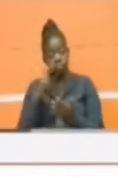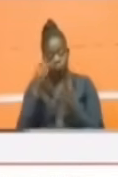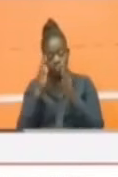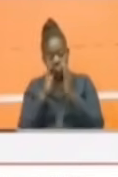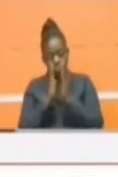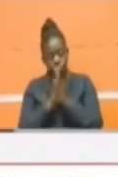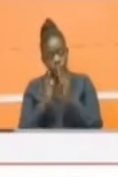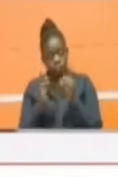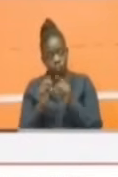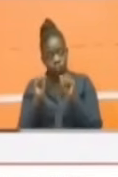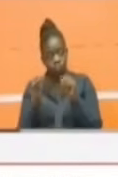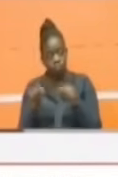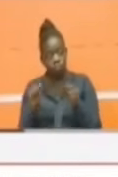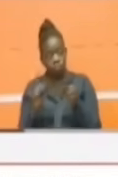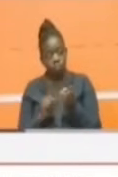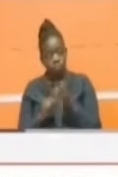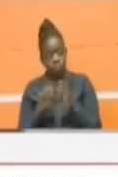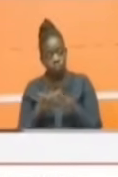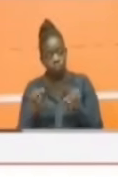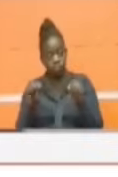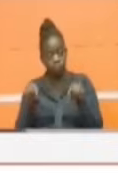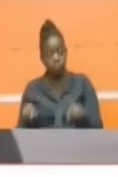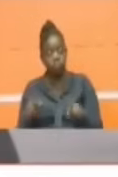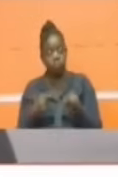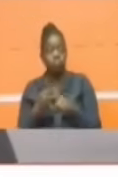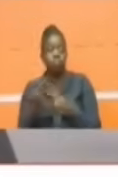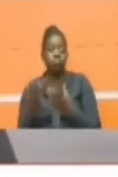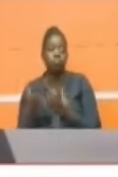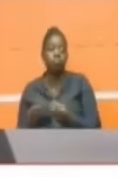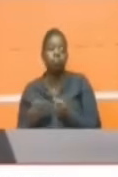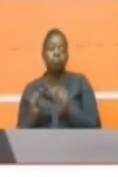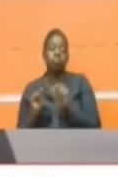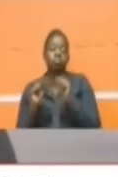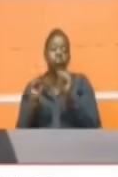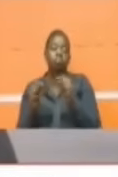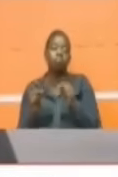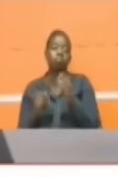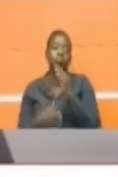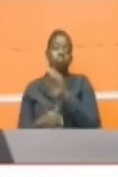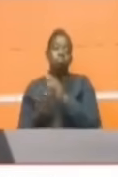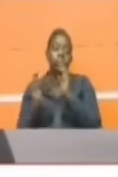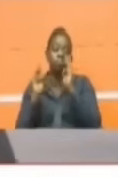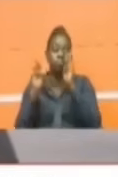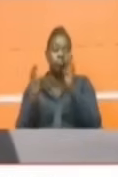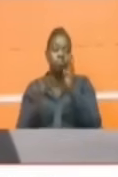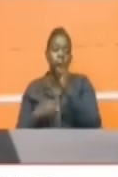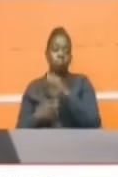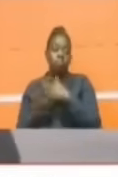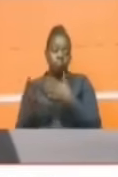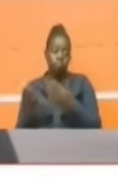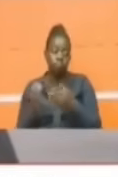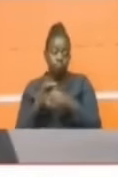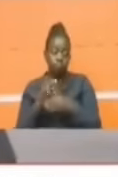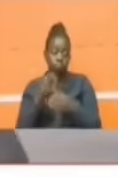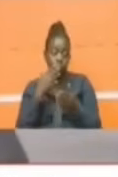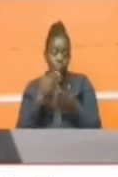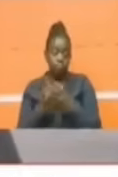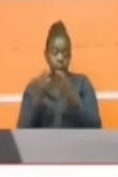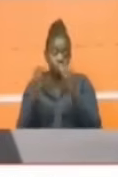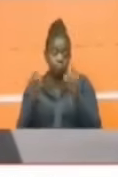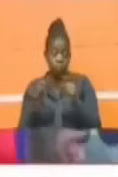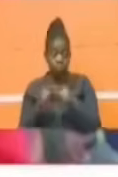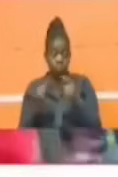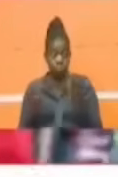batusabira nensobola okufuna ettaka muno mu kibuga si kyangu jangu ku God's will mukama agenda kukolera ebyamaanyi ffegaffe